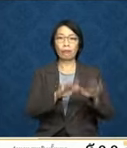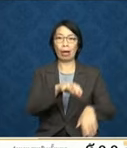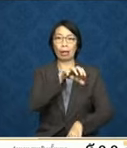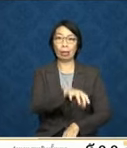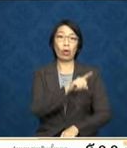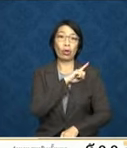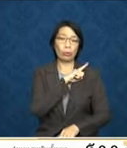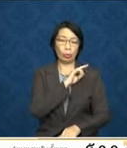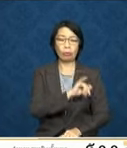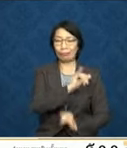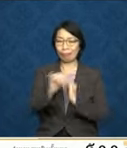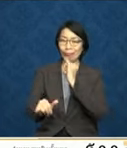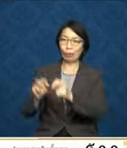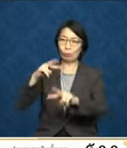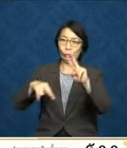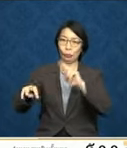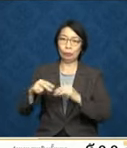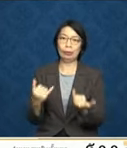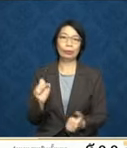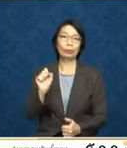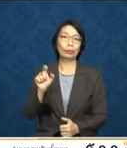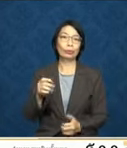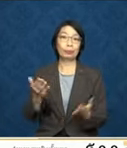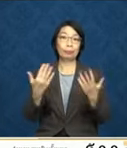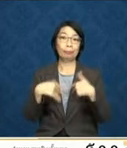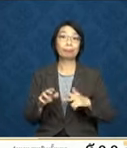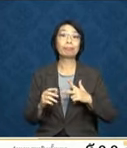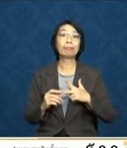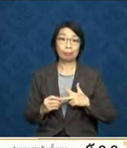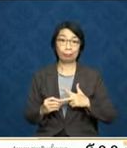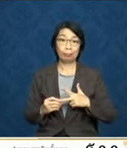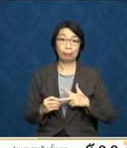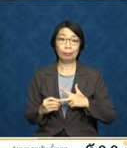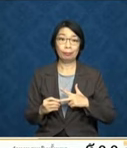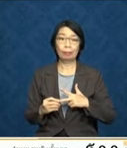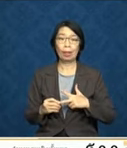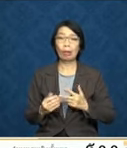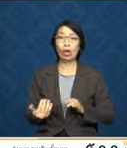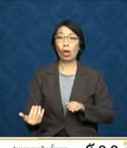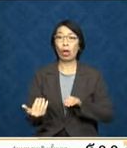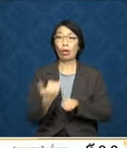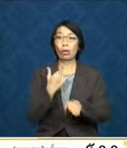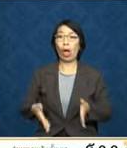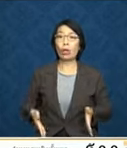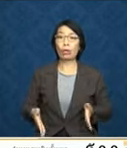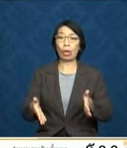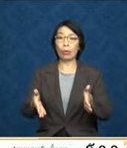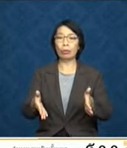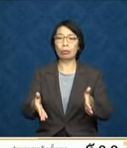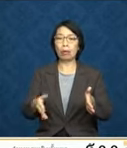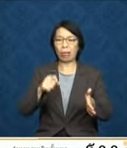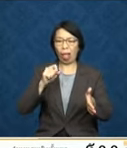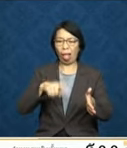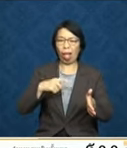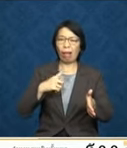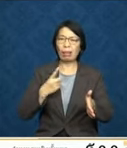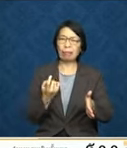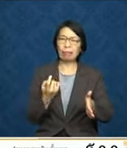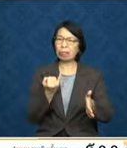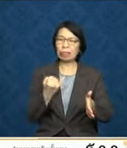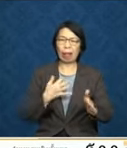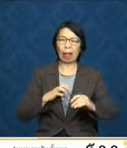การแก้ไขปัญหาโดยเร่งด่วนครับเรื่องต่อมาครับเป็นเรื่องถนนชำรุดในพื้นที่ซอยวิลล่าโคโม่ตำบลหนองหง